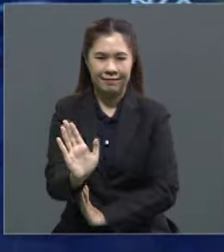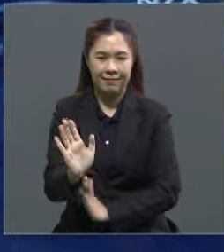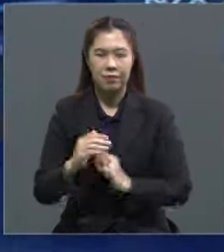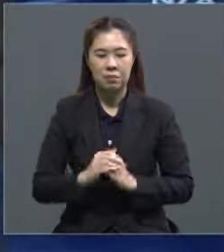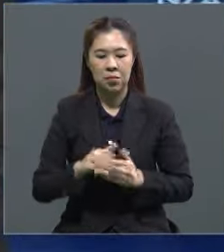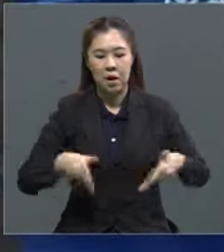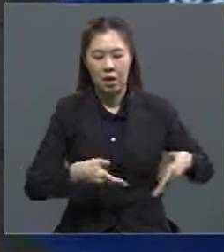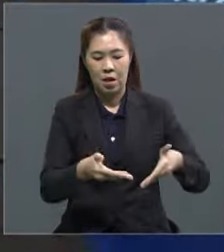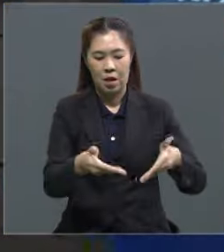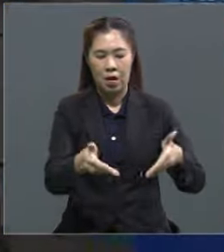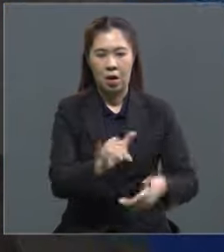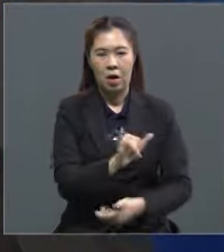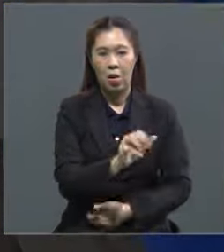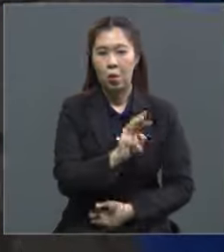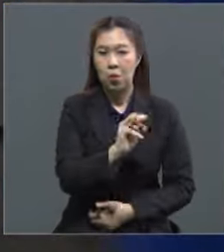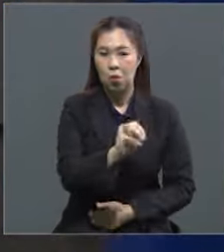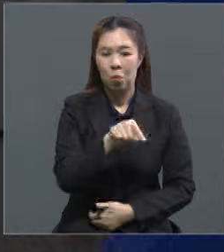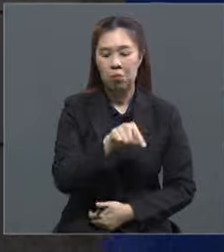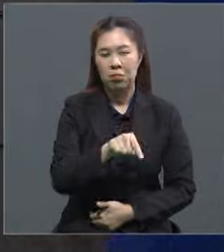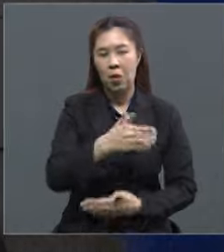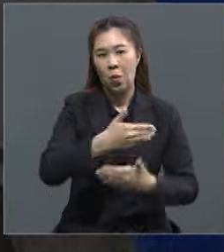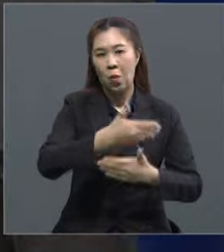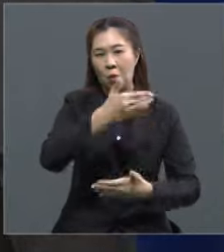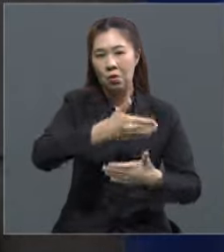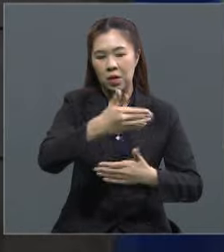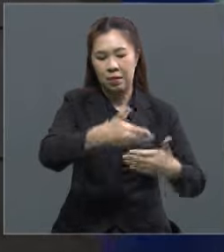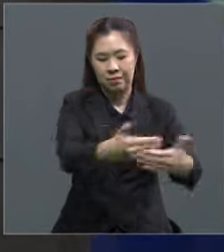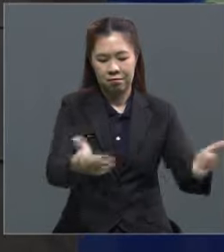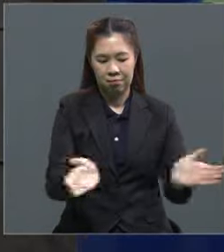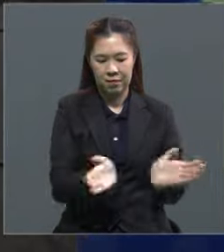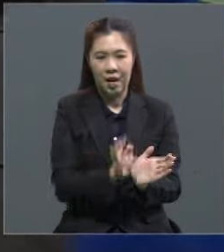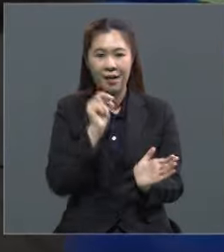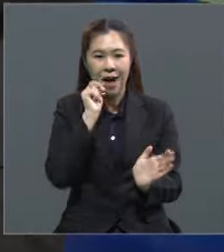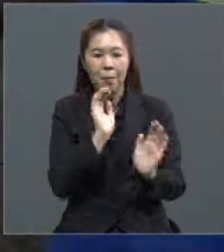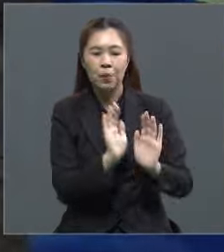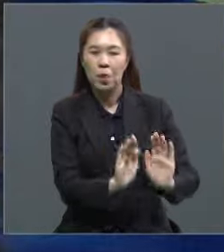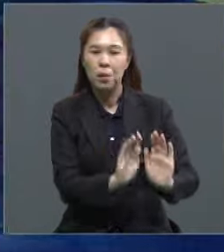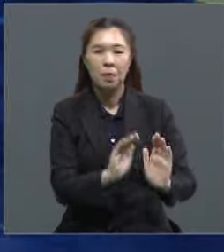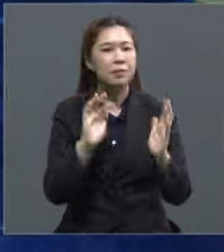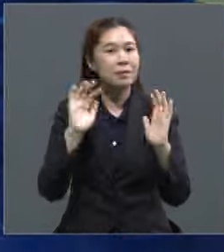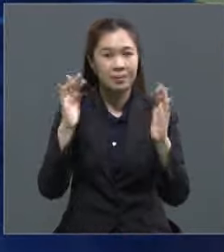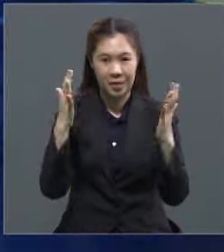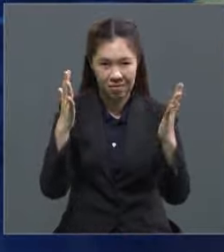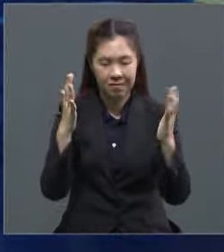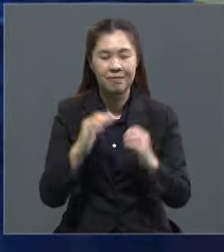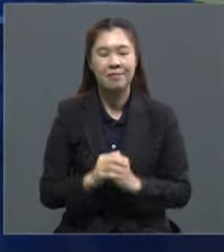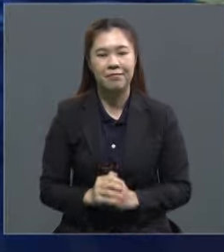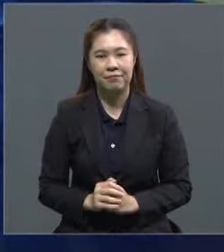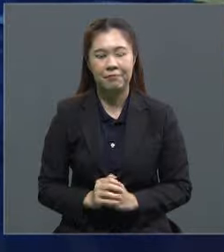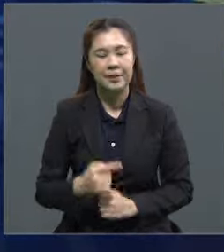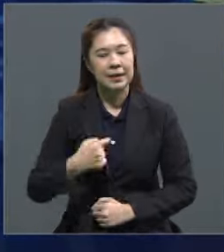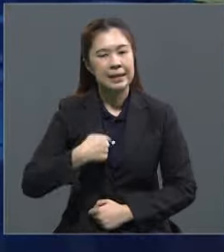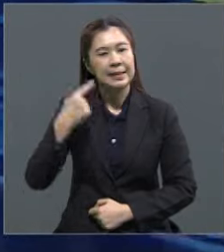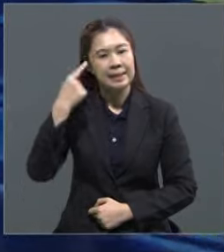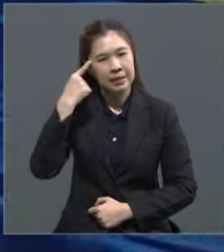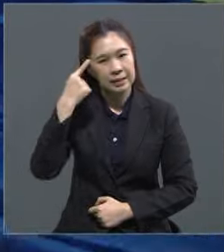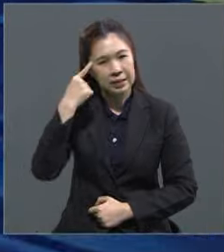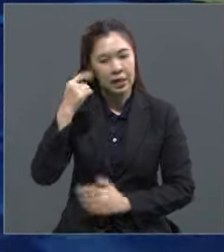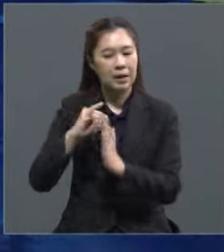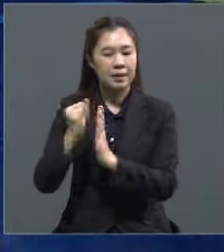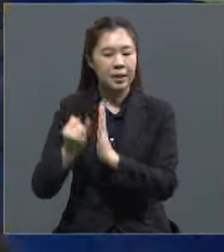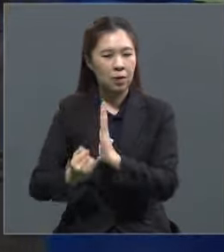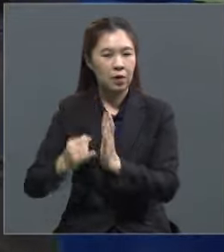เขื่อนขนาดใหญ่หรืออะไรในลักษณะแบบนี้ที่จะมาบริหารจัดการเหมือนเขื่อนสิริกิติ์เพราะงั้นเราก็มีการที่จะประสานนะครับทั้งจังหวัด